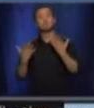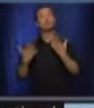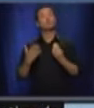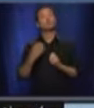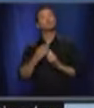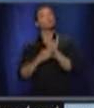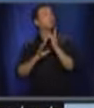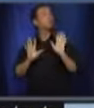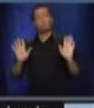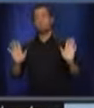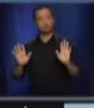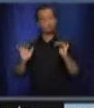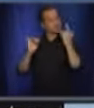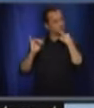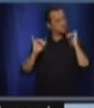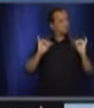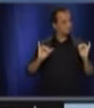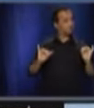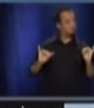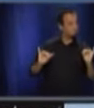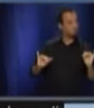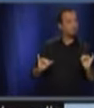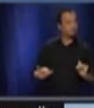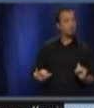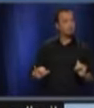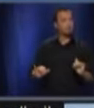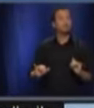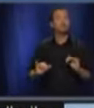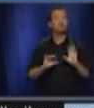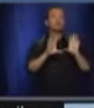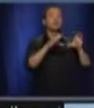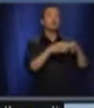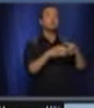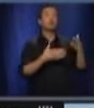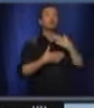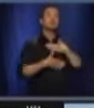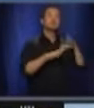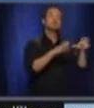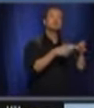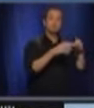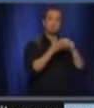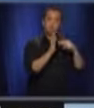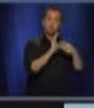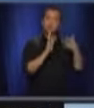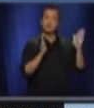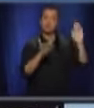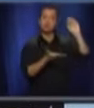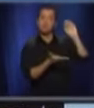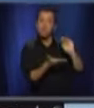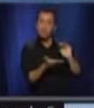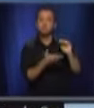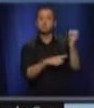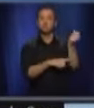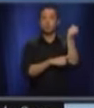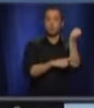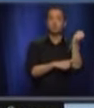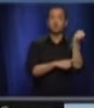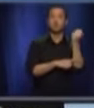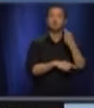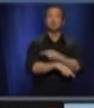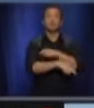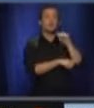de bulles pour les activités sportives. Après une réflexion, puis Dr Arruda et Dr